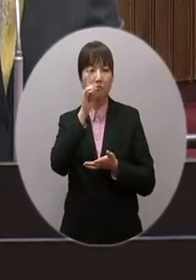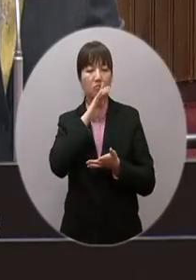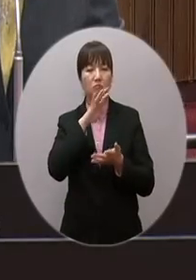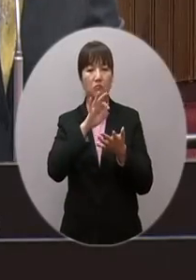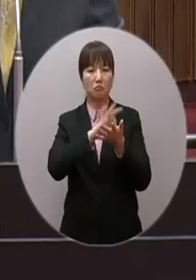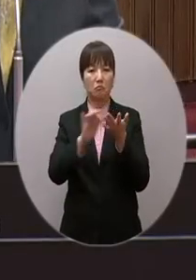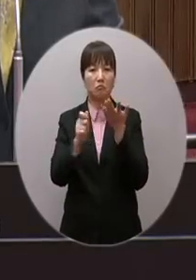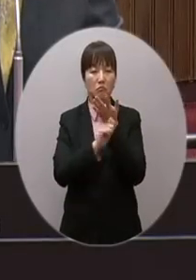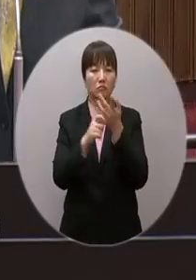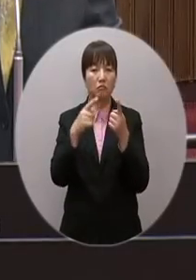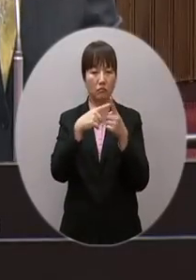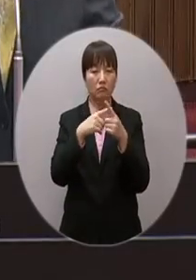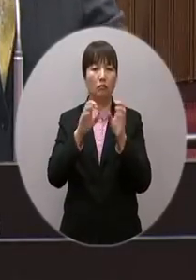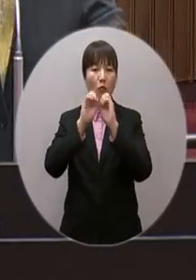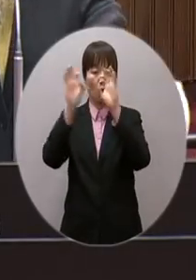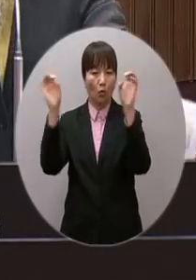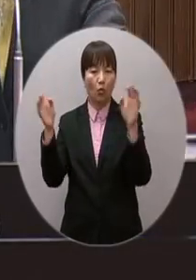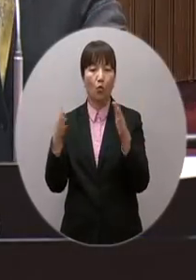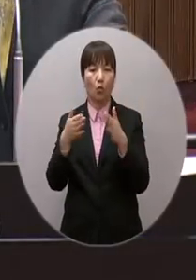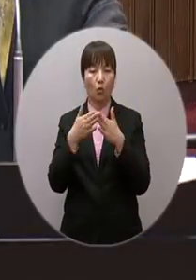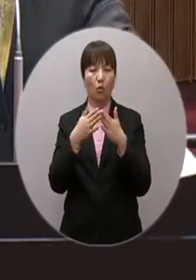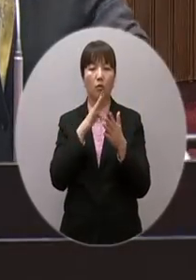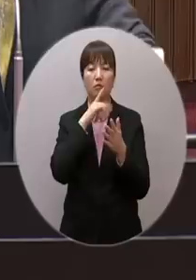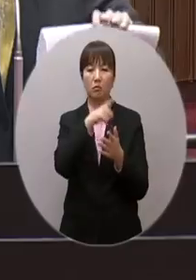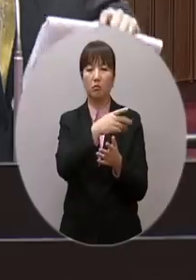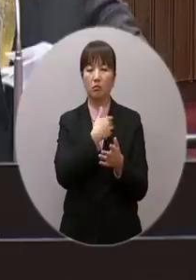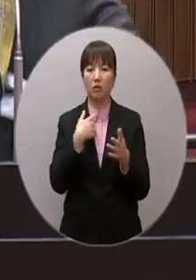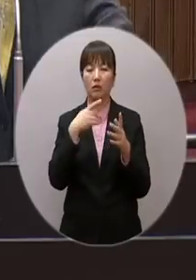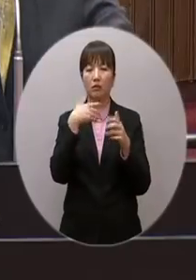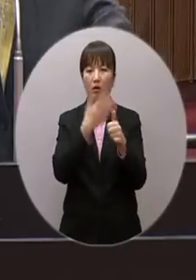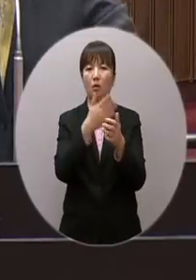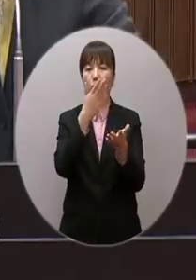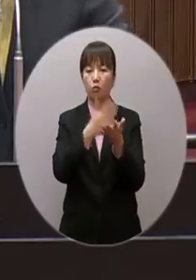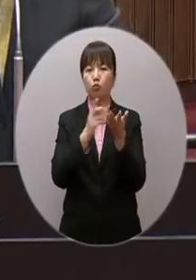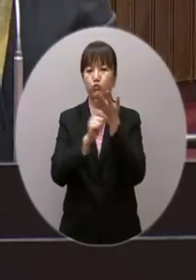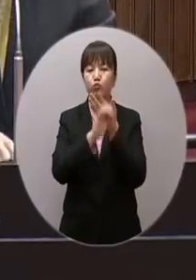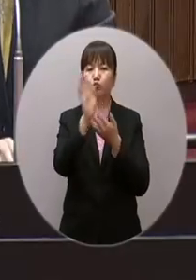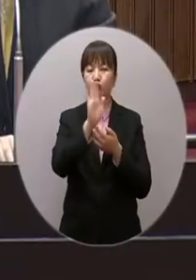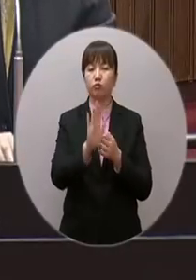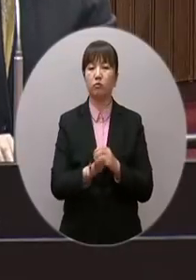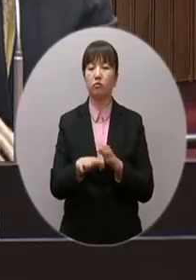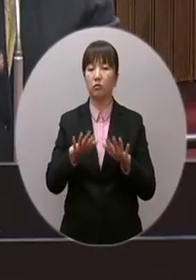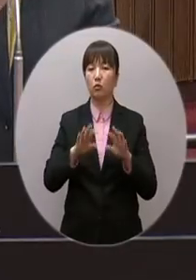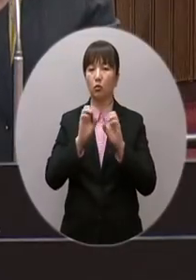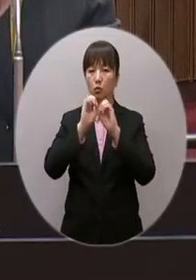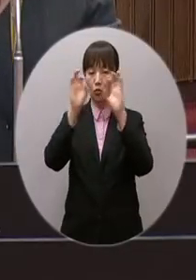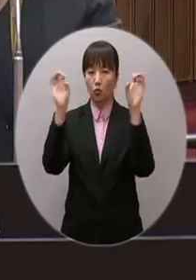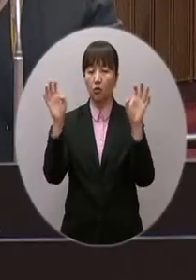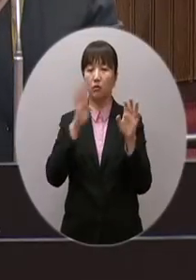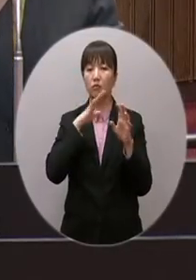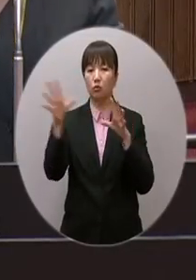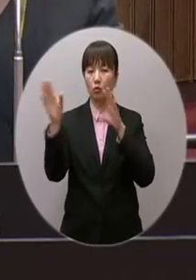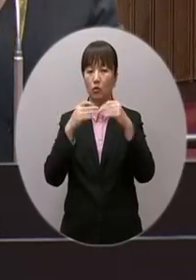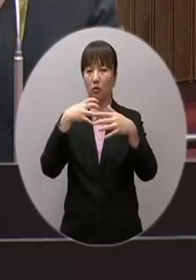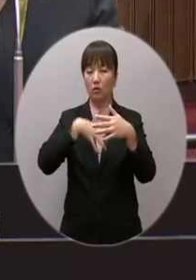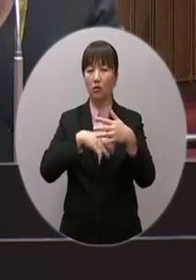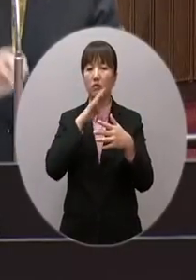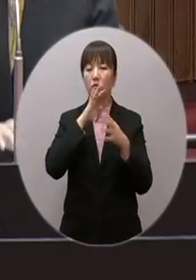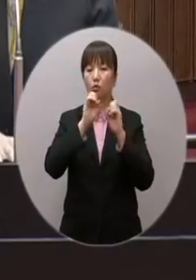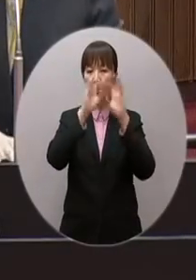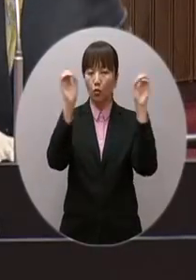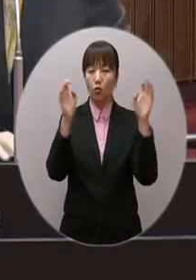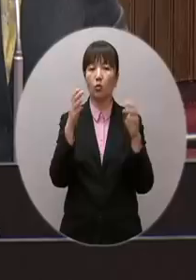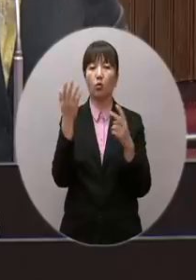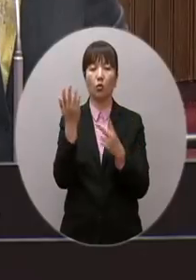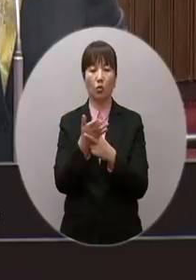者以及说宣导可能用药者如何让他不要用药了那宣导我们的资源里面，不论是宣